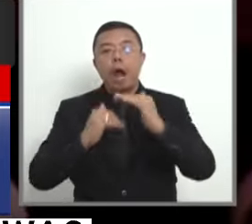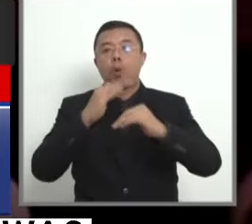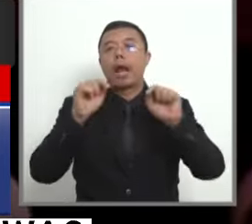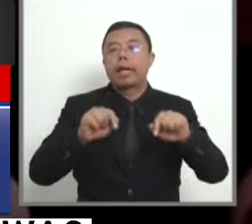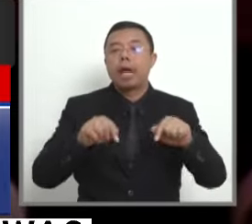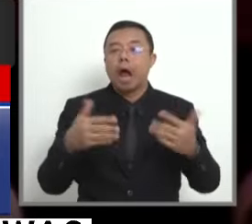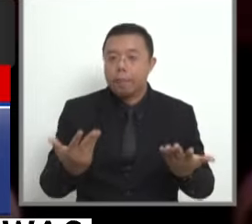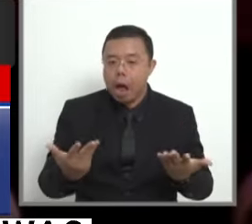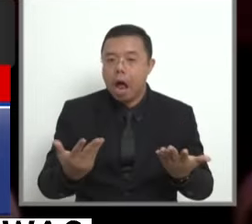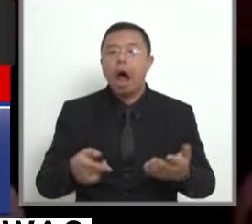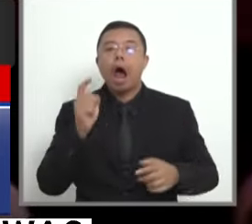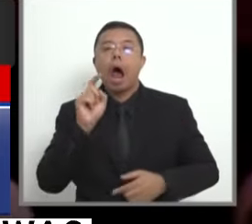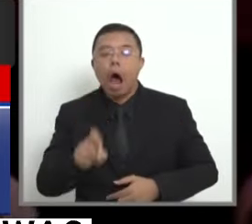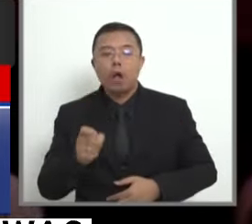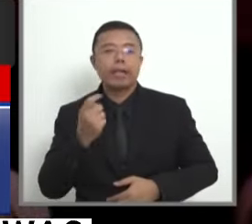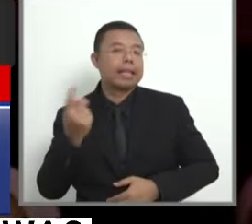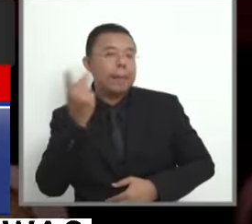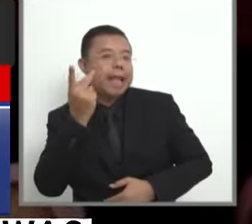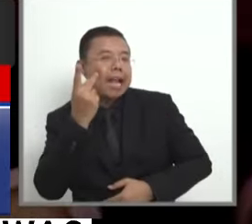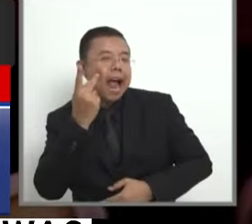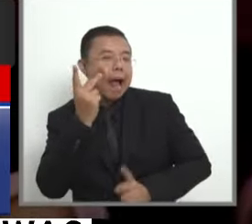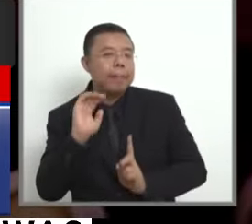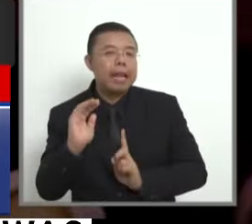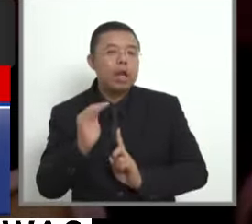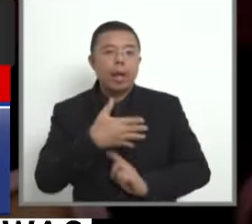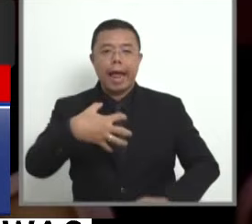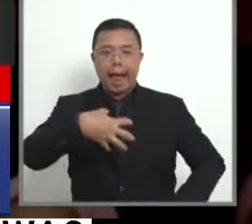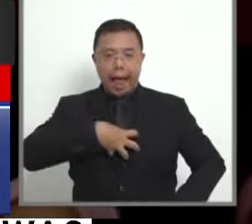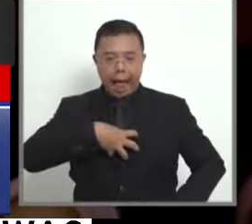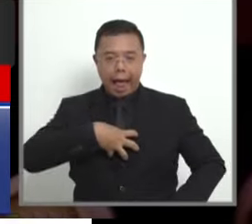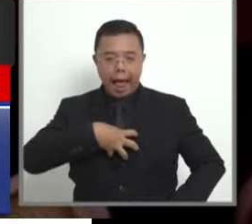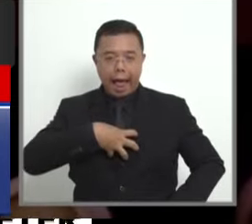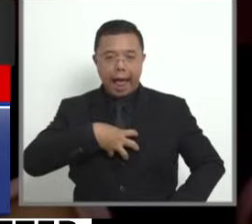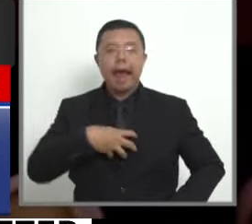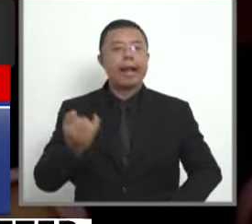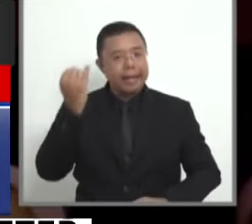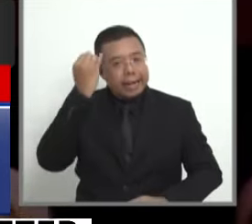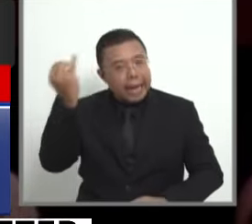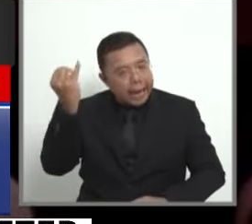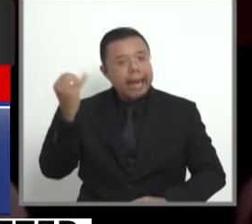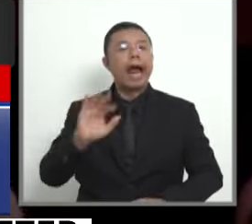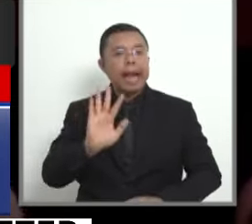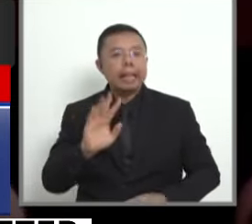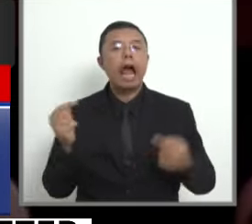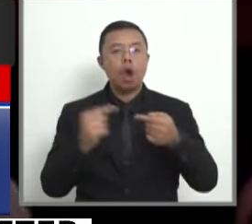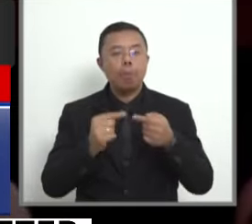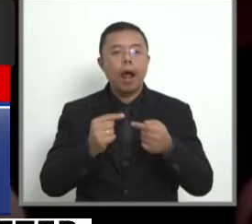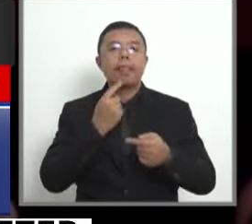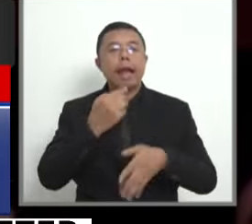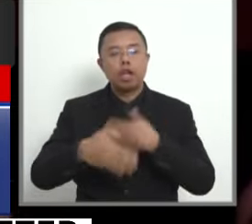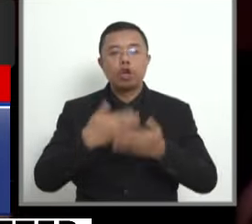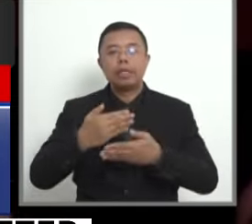adalah perlindungan atas hak intelektual yang nanti akan terkait dengan industri